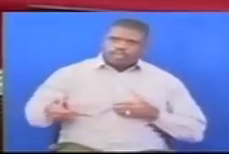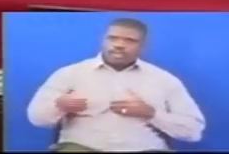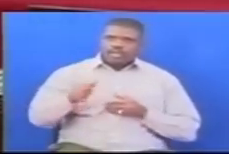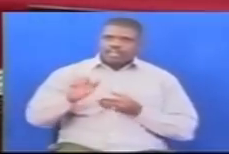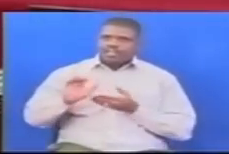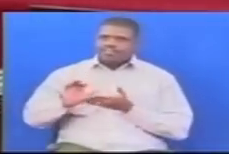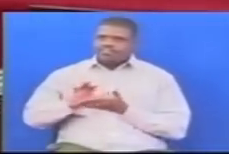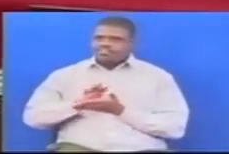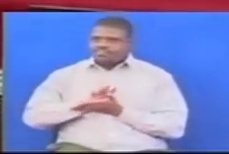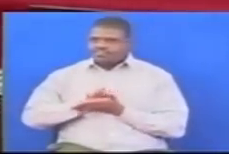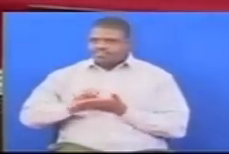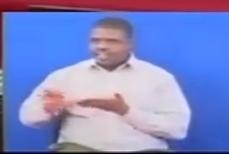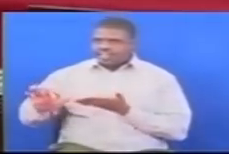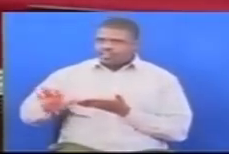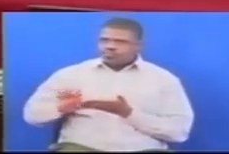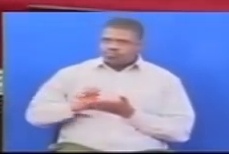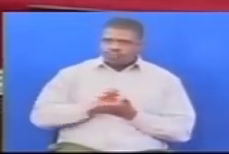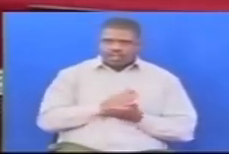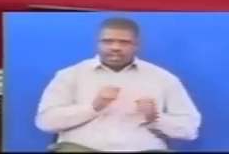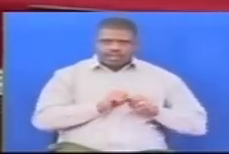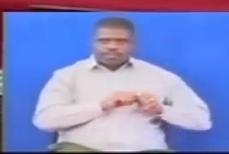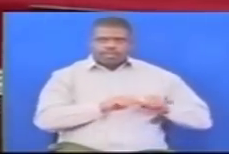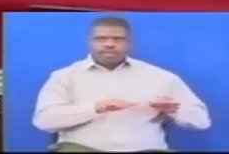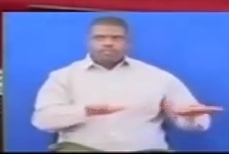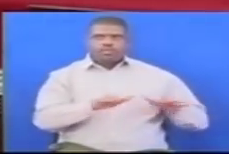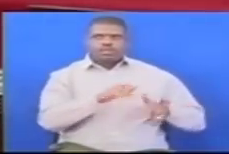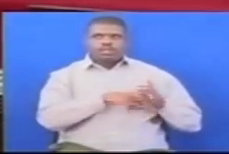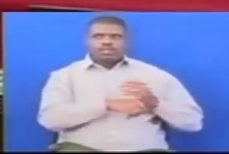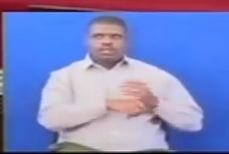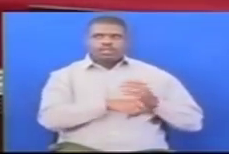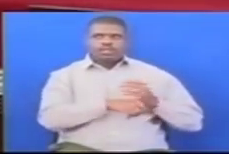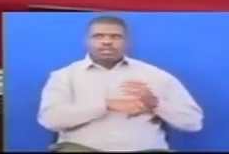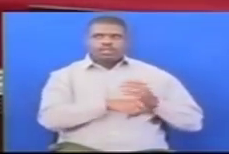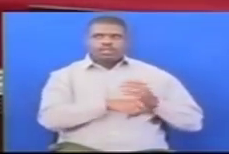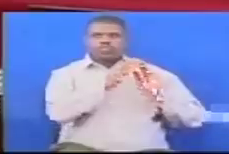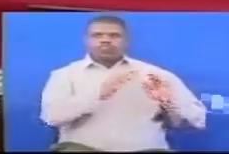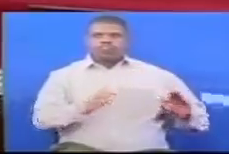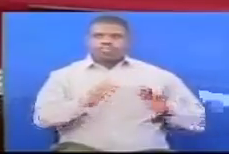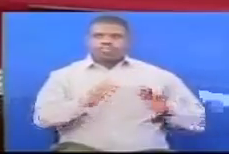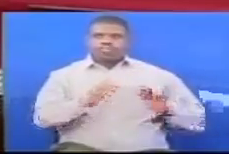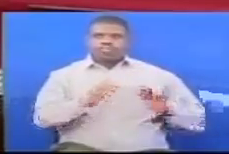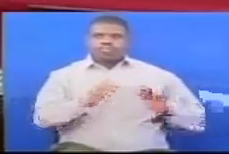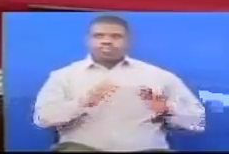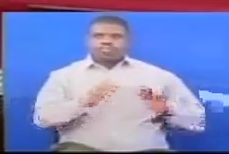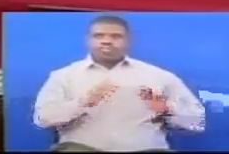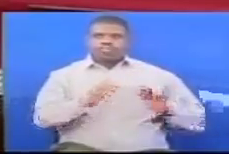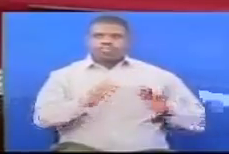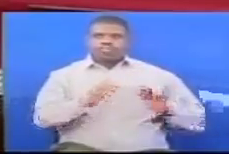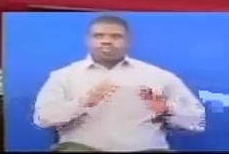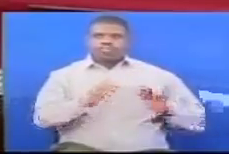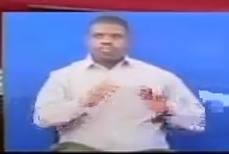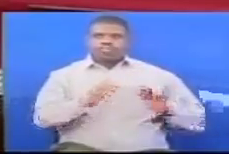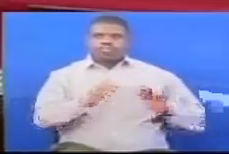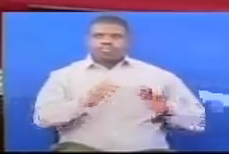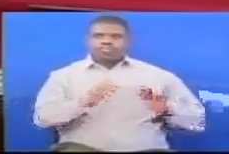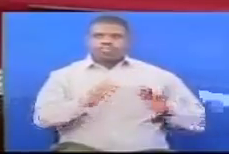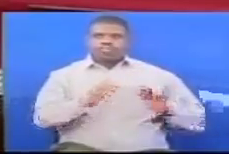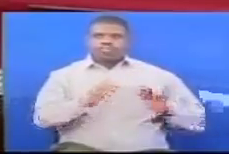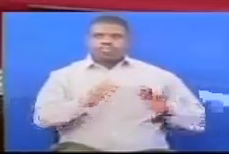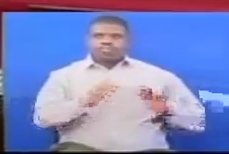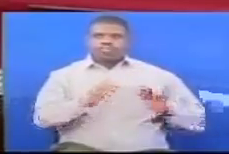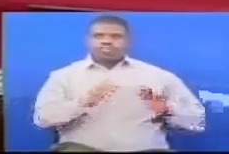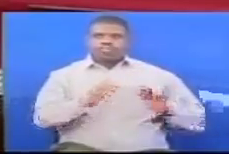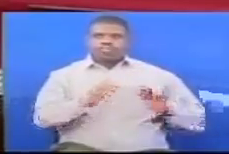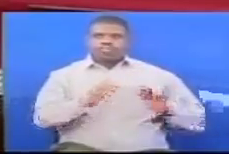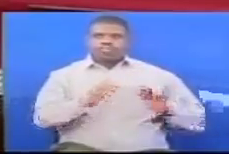kusafishwa na yaweze kusambazwa kwenye wananchi vijijini. Kwa hiyo nashukuru sana, isipokuwa nilikuwa